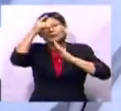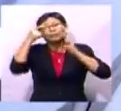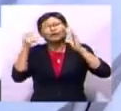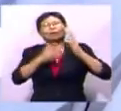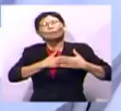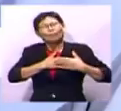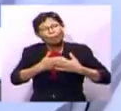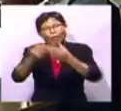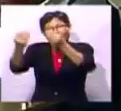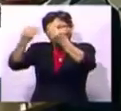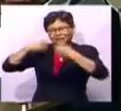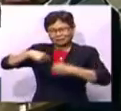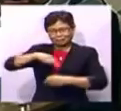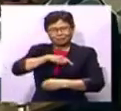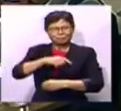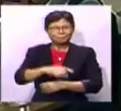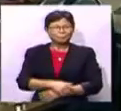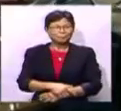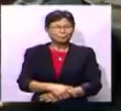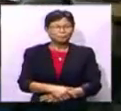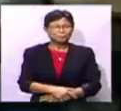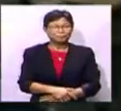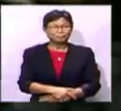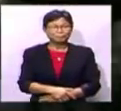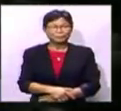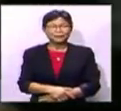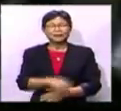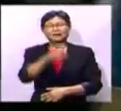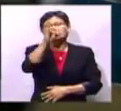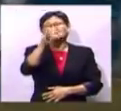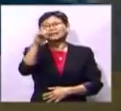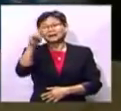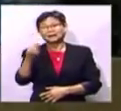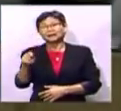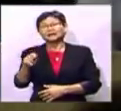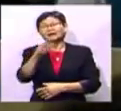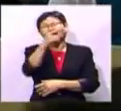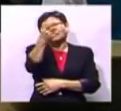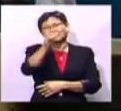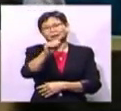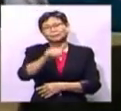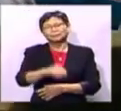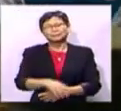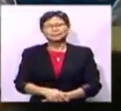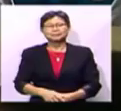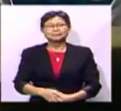sudi mengajar kami. Siti Salwa Yusof, RTM.